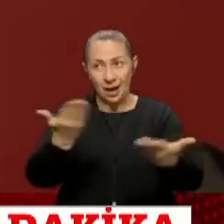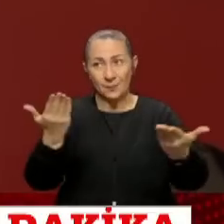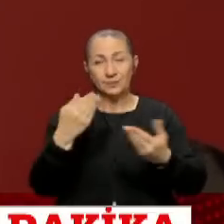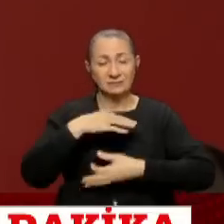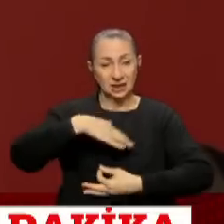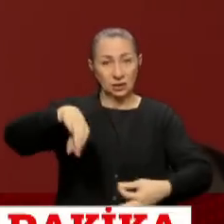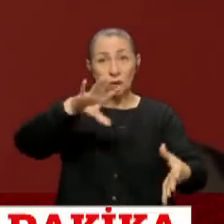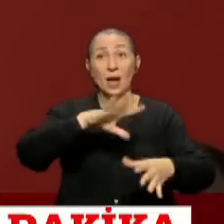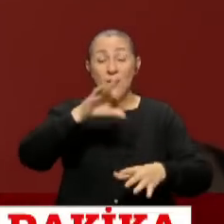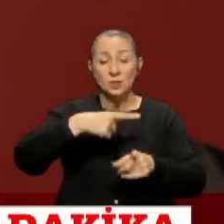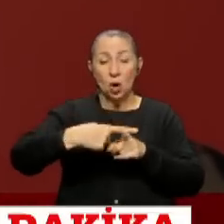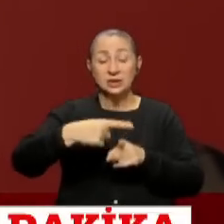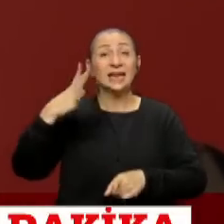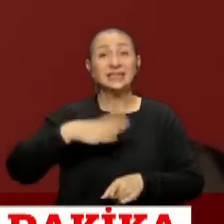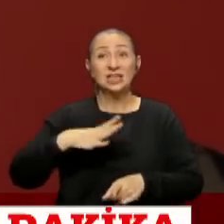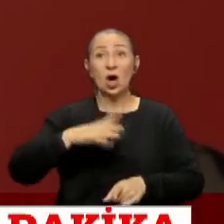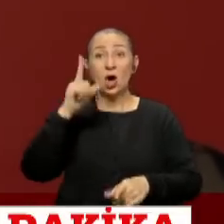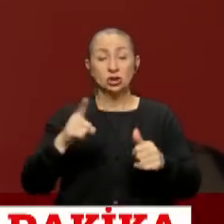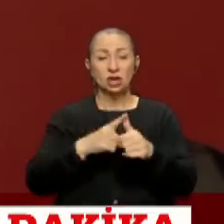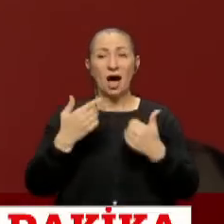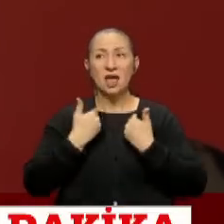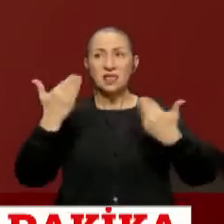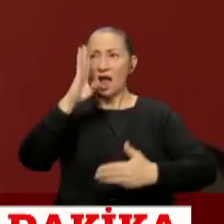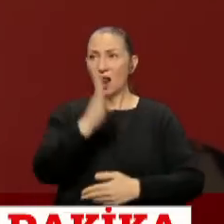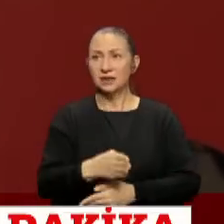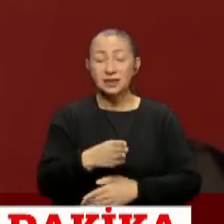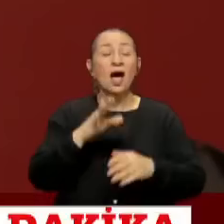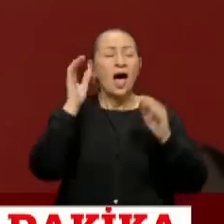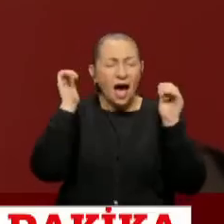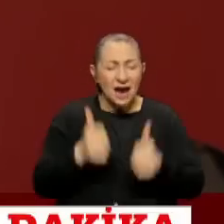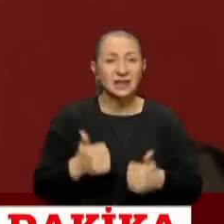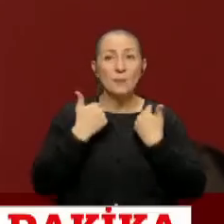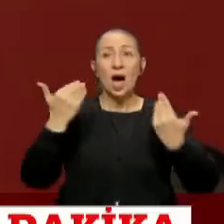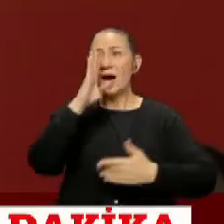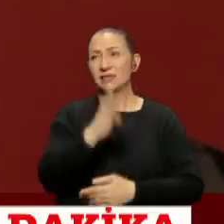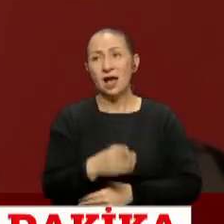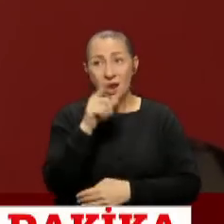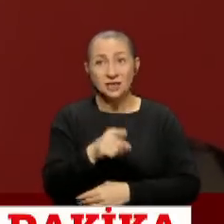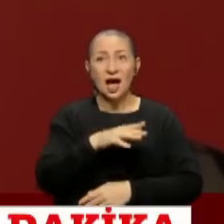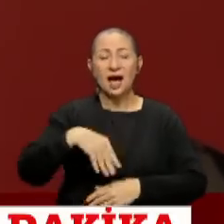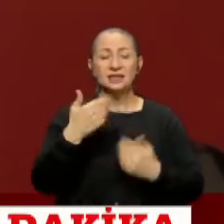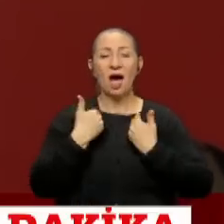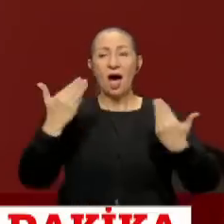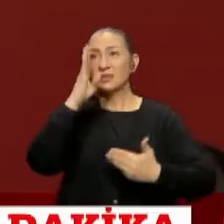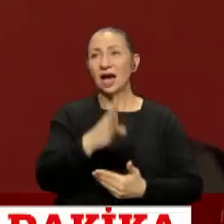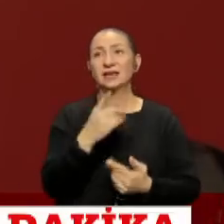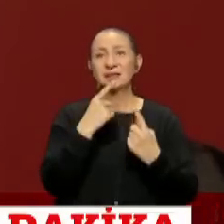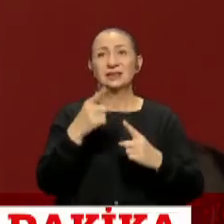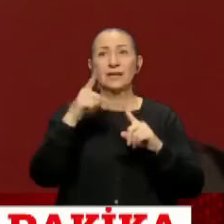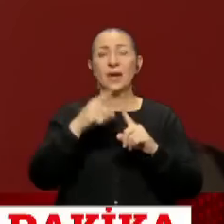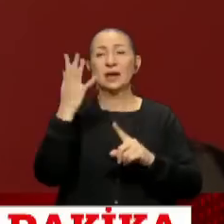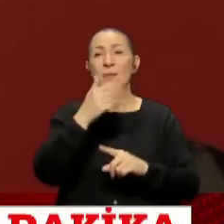iletiyorum. Hepimizin ortak talebi önce adalet, her daim adalet, herkese adalet dedi